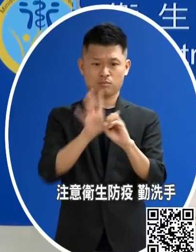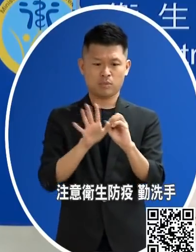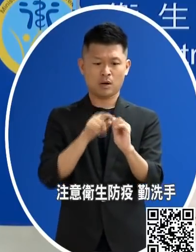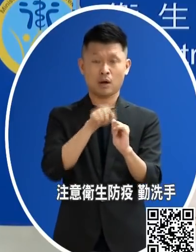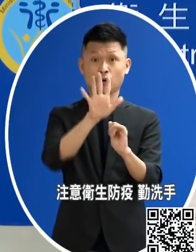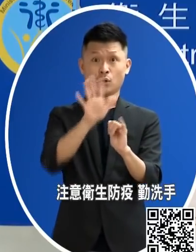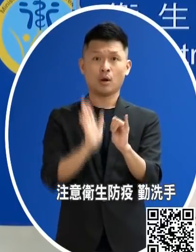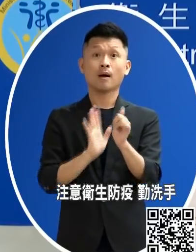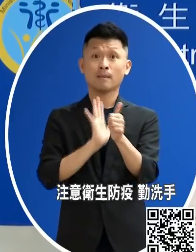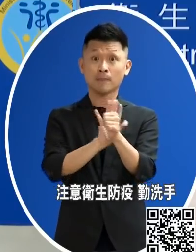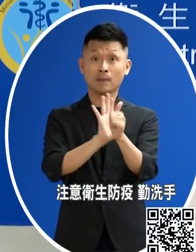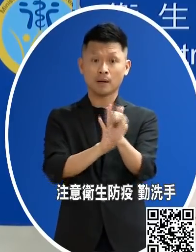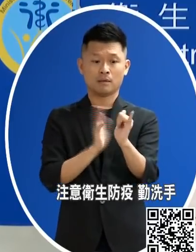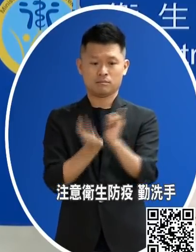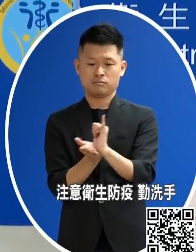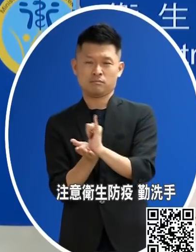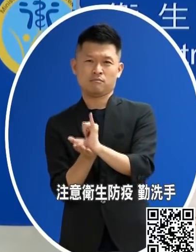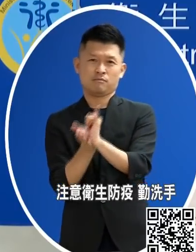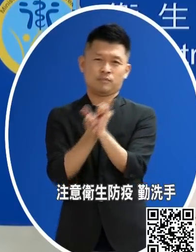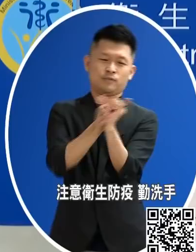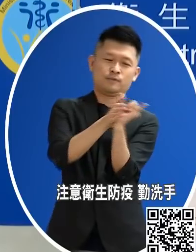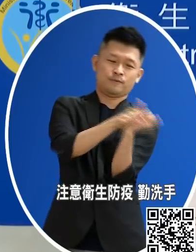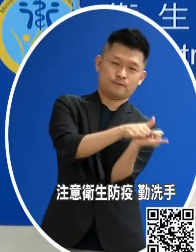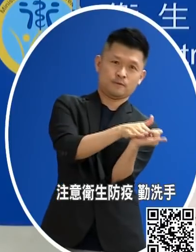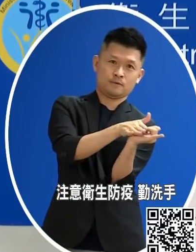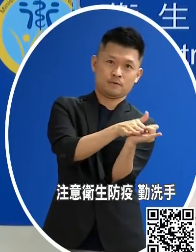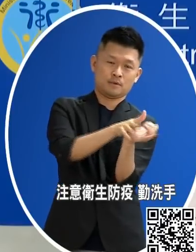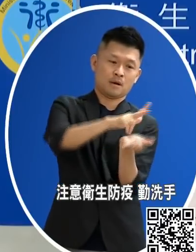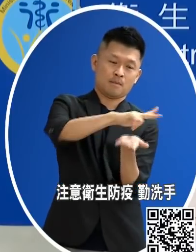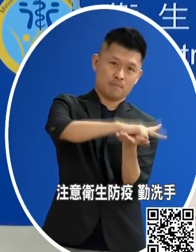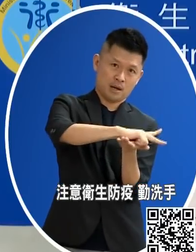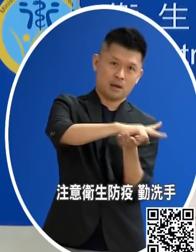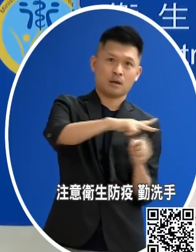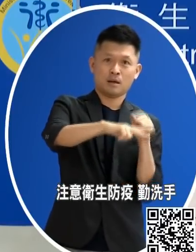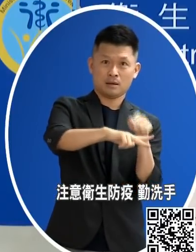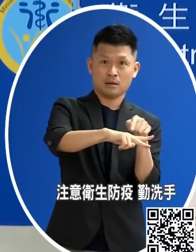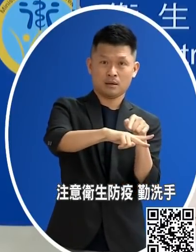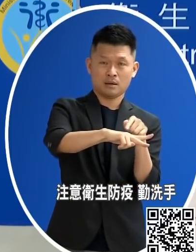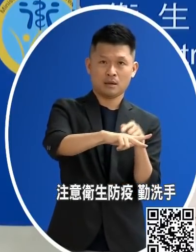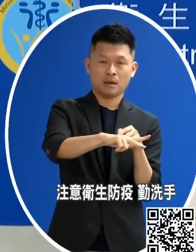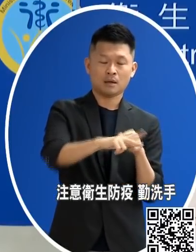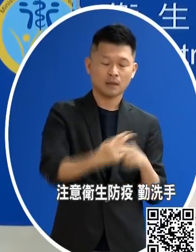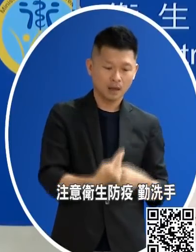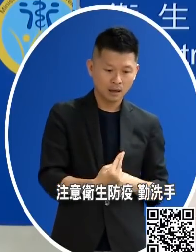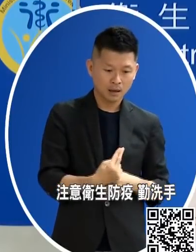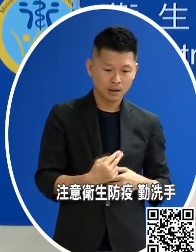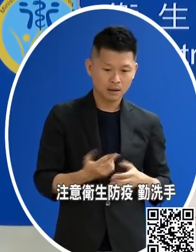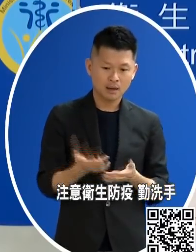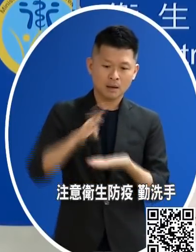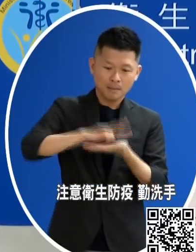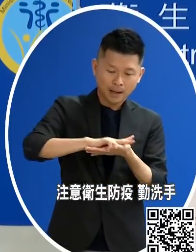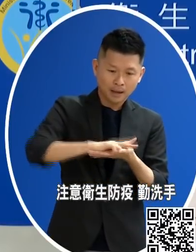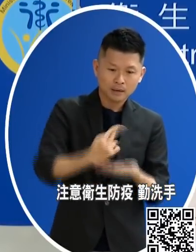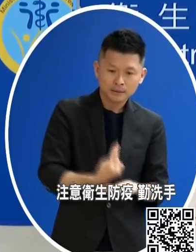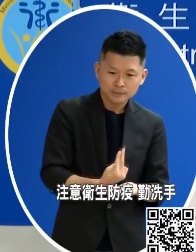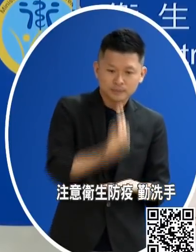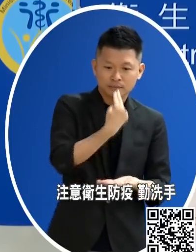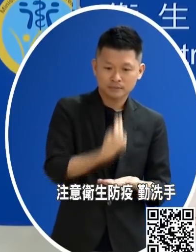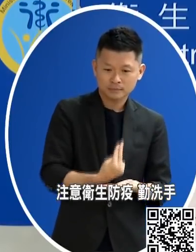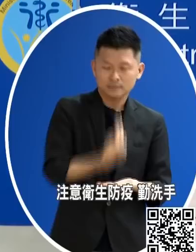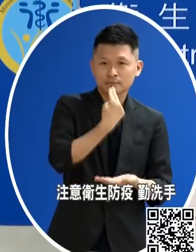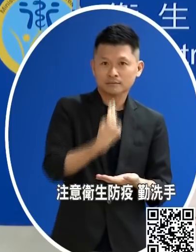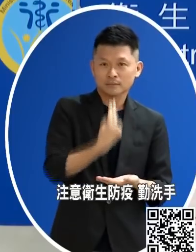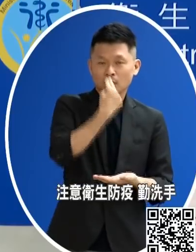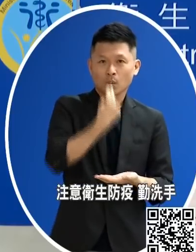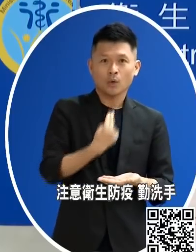做趴过来的这样一个俯卧的一个姿势，那个姿势会对他的氧气交换会有更好